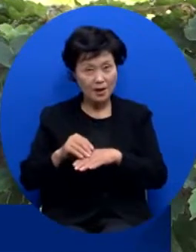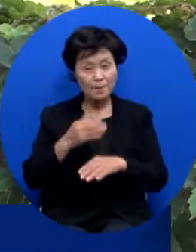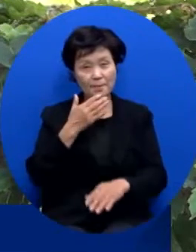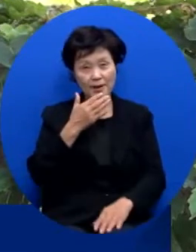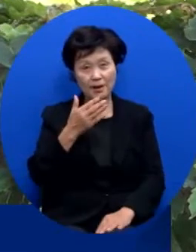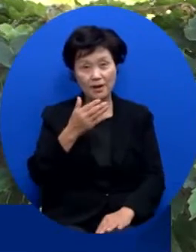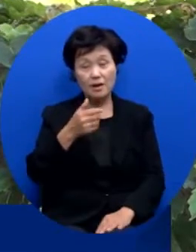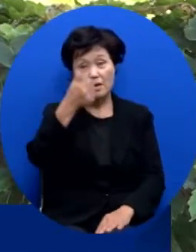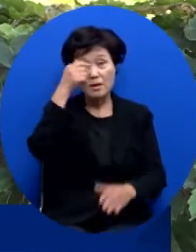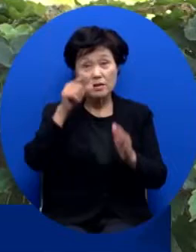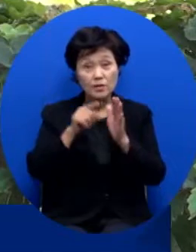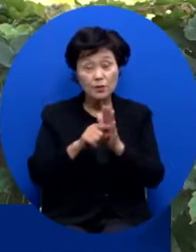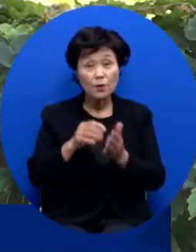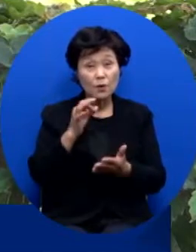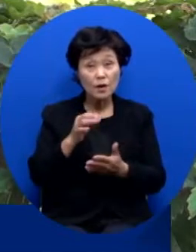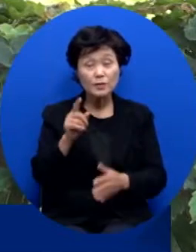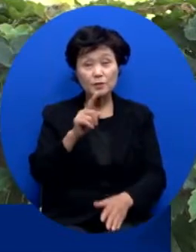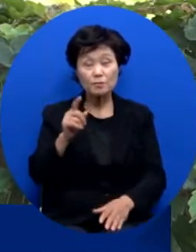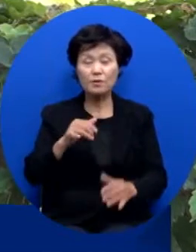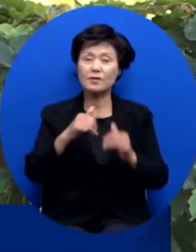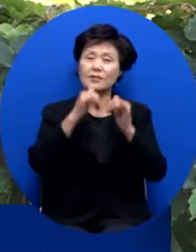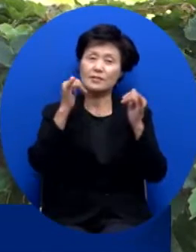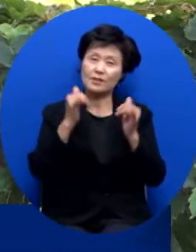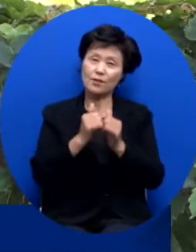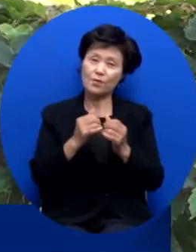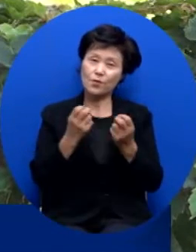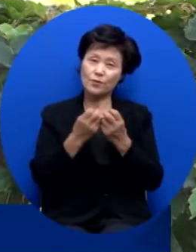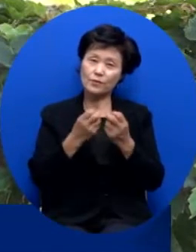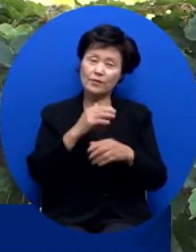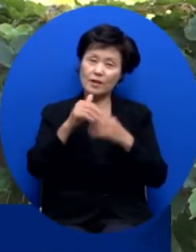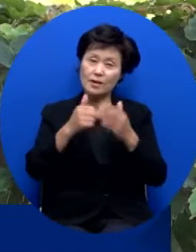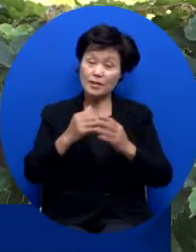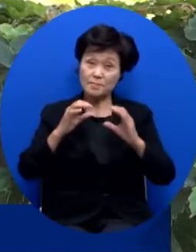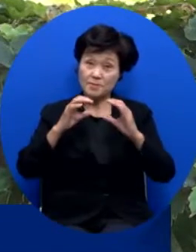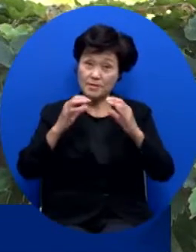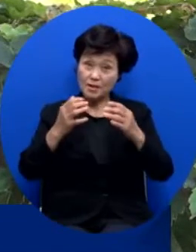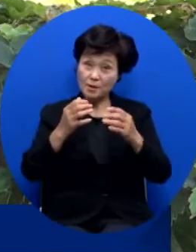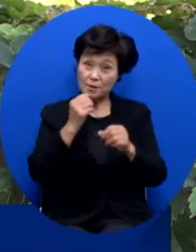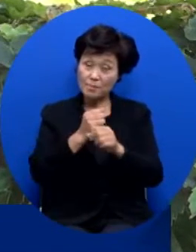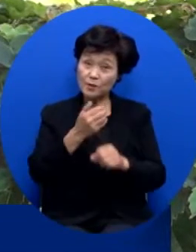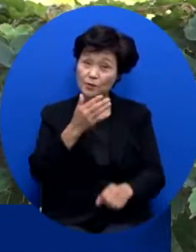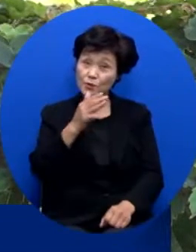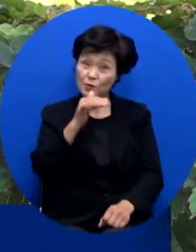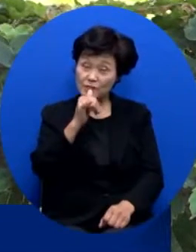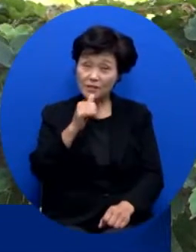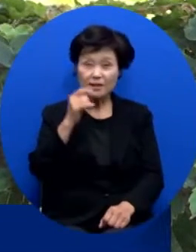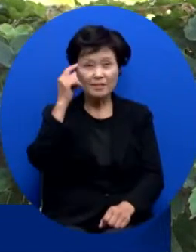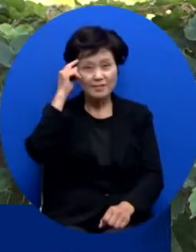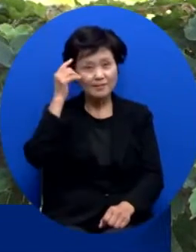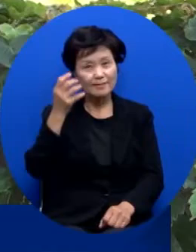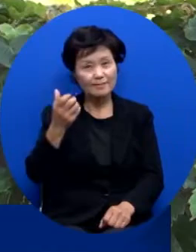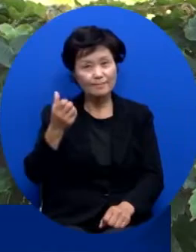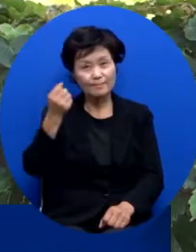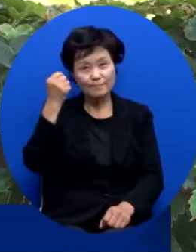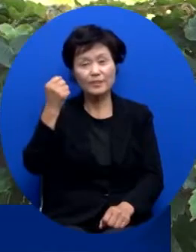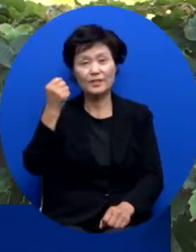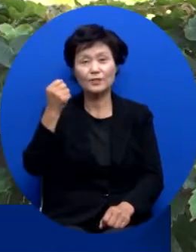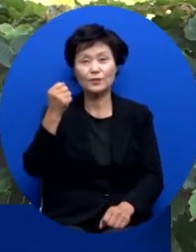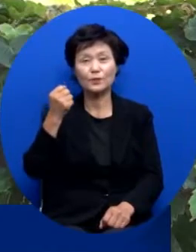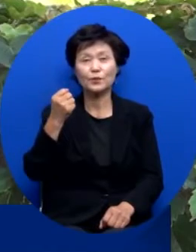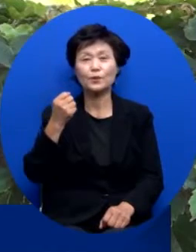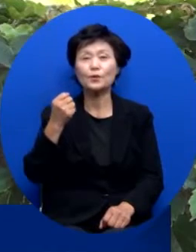기독교적 가치라고 하면이 사회를 어떻게 하나님 나라로 만들어 갈 수 있을까 그럼 변형적인 생각을 가지고